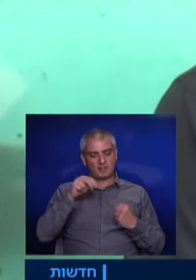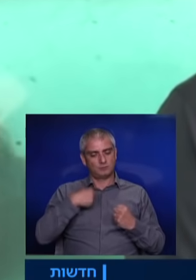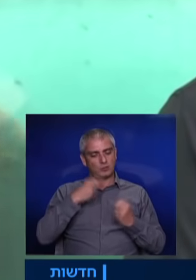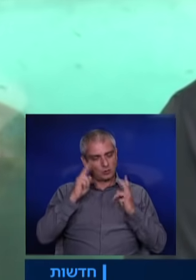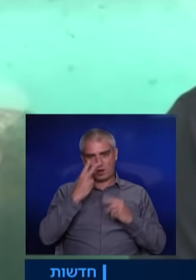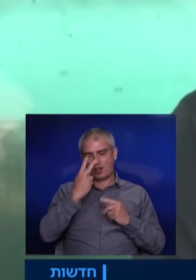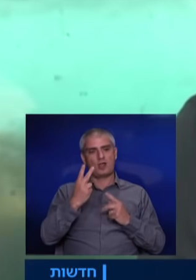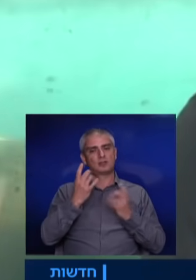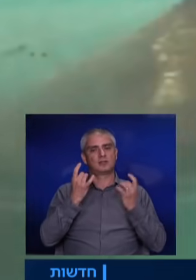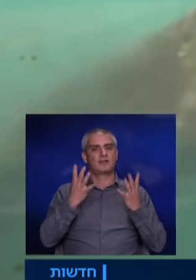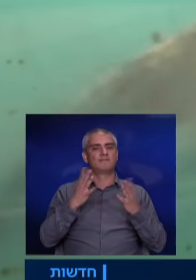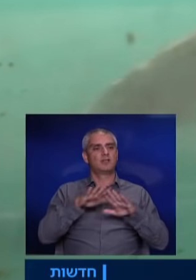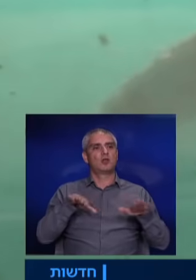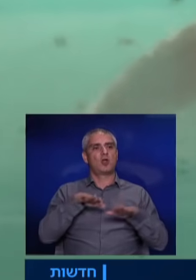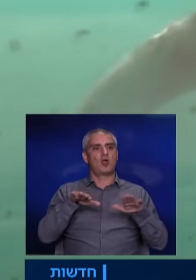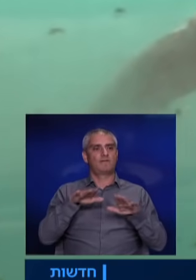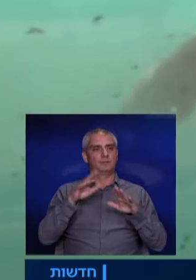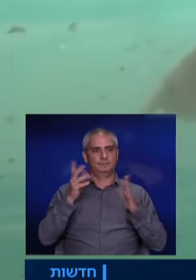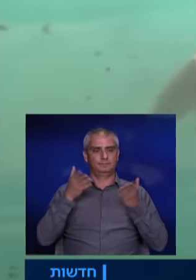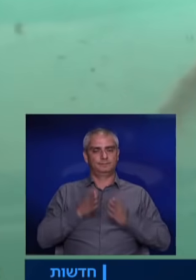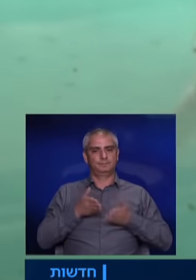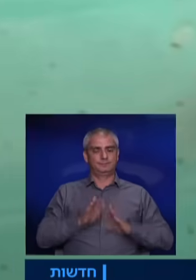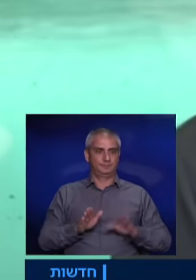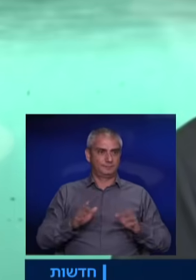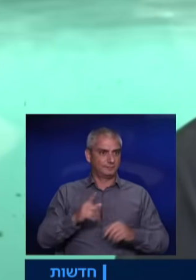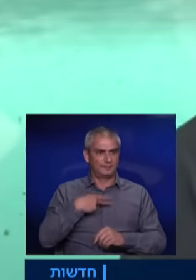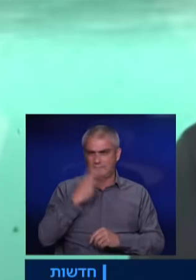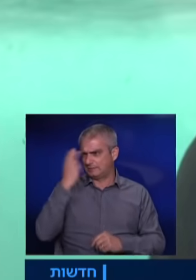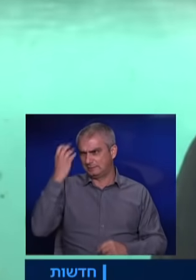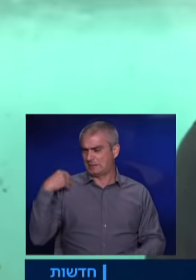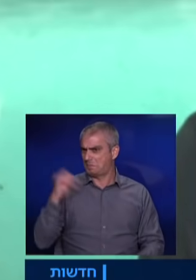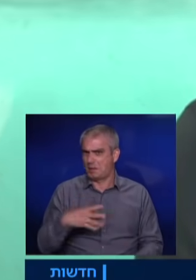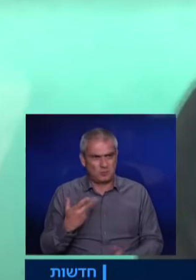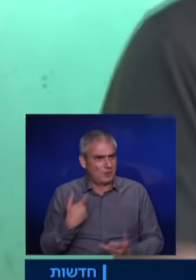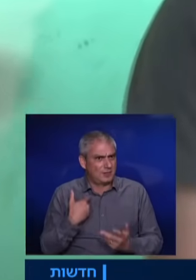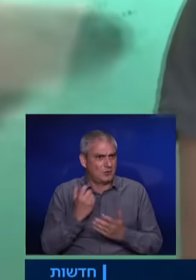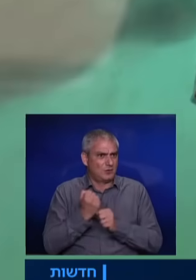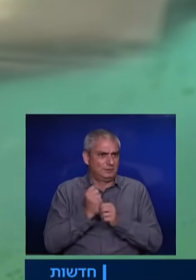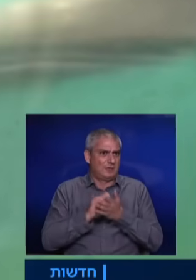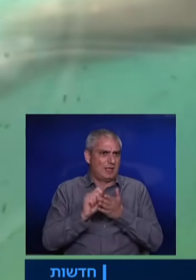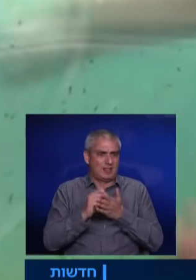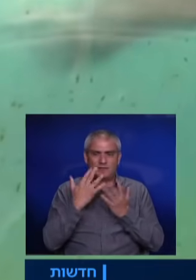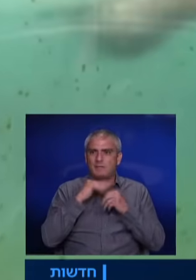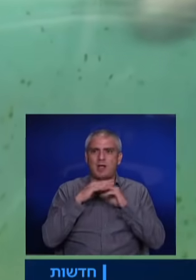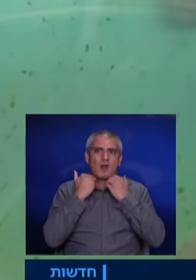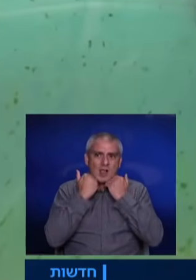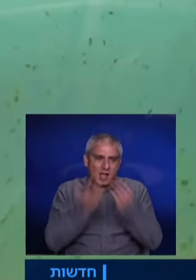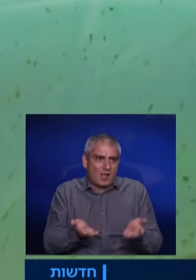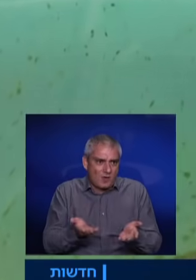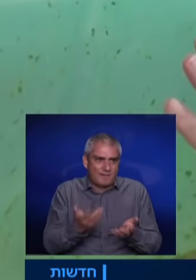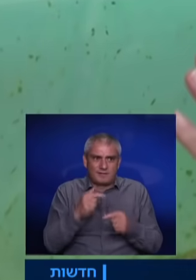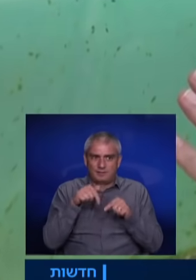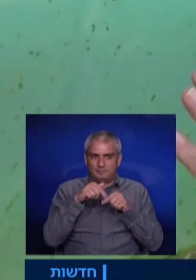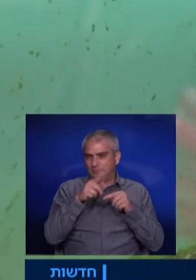לראות בצורה טבעית צבות מטילות בחופי ישראל. נראה לי שסתם באנו, אנחנו בדרך כלל עושים כתבות טבע על כמה הכל גרוע ופסימי, ואתה